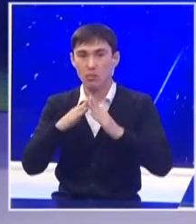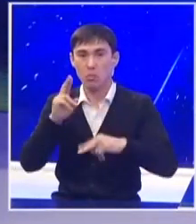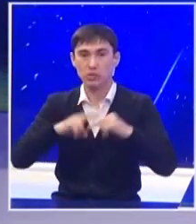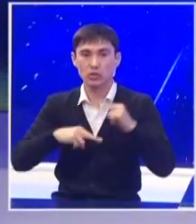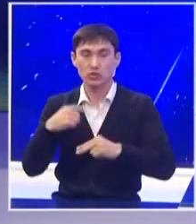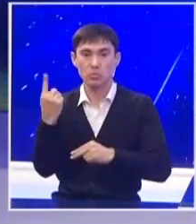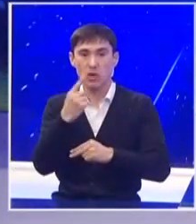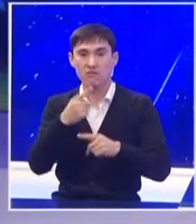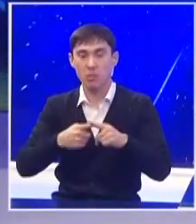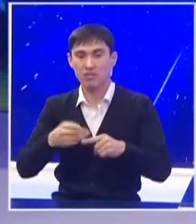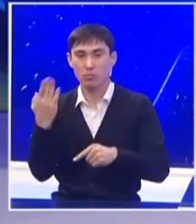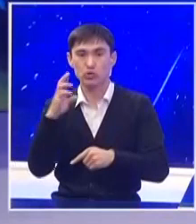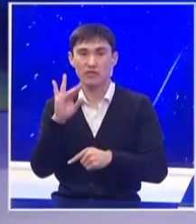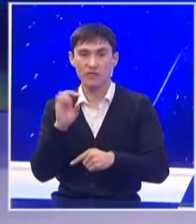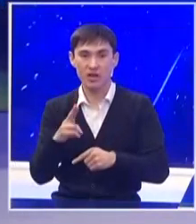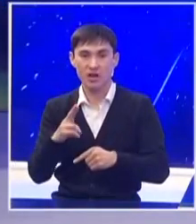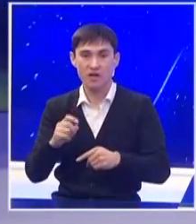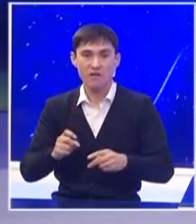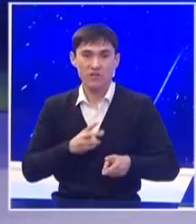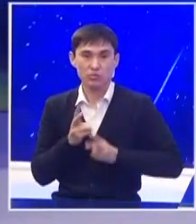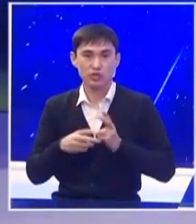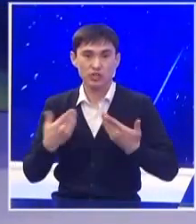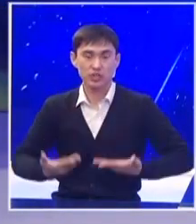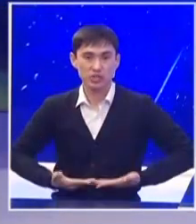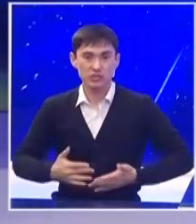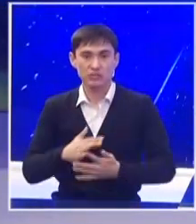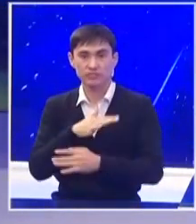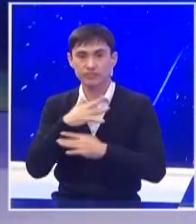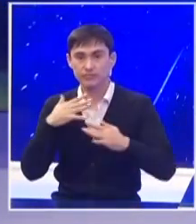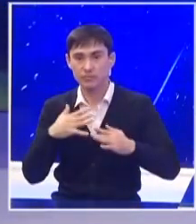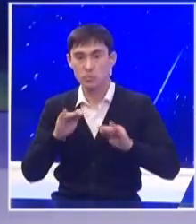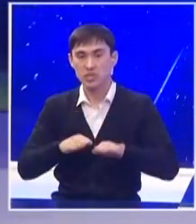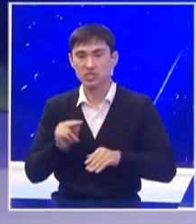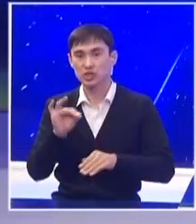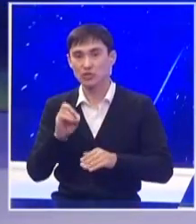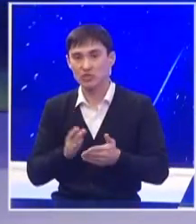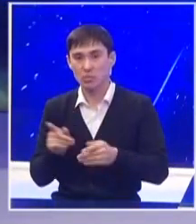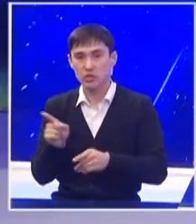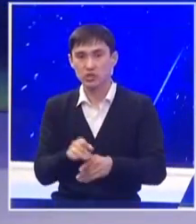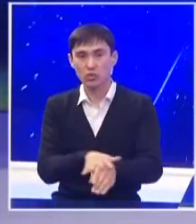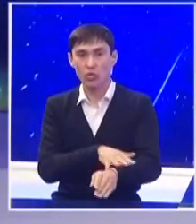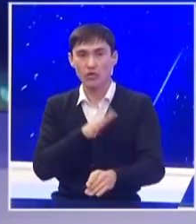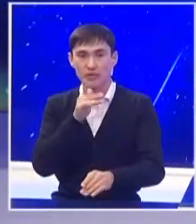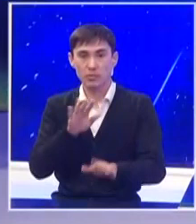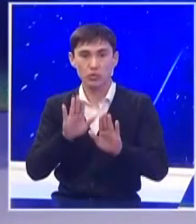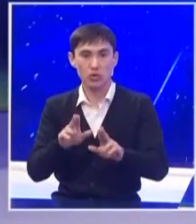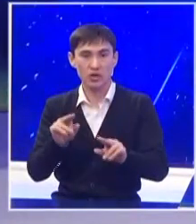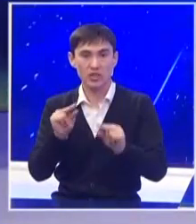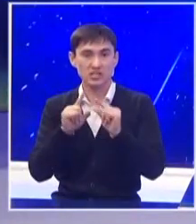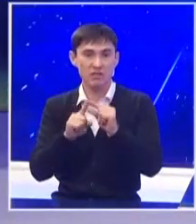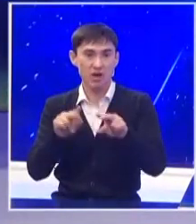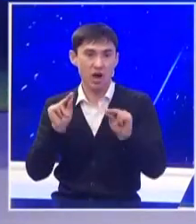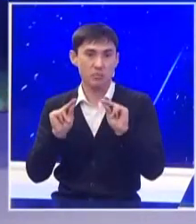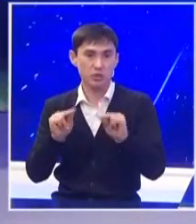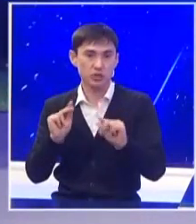еще в первой половине прошлого века. Возмущений жильцов нет предела. А местные чиновники на протяжении долгого времени лишь только на словах